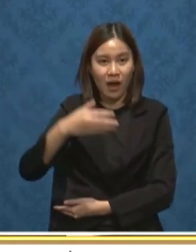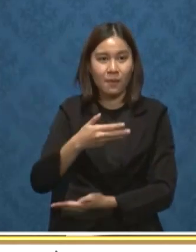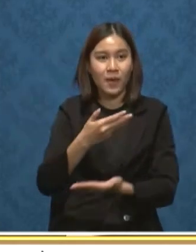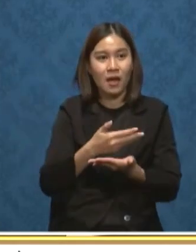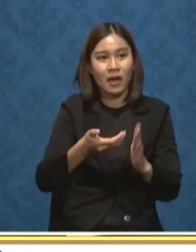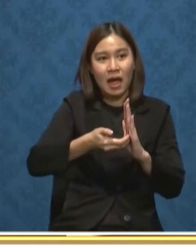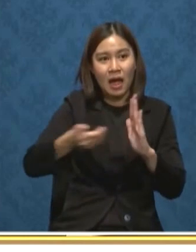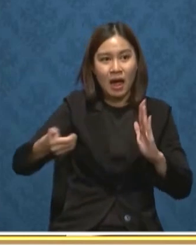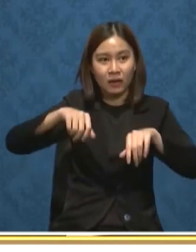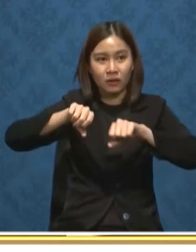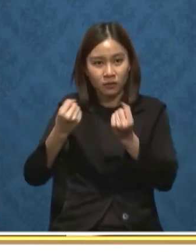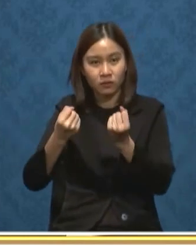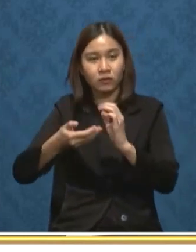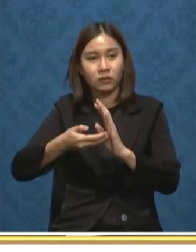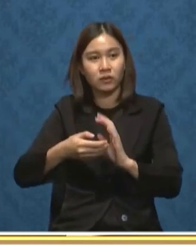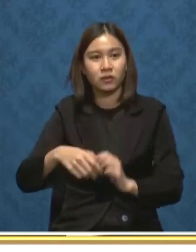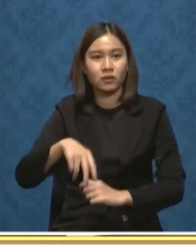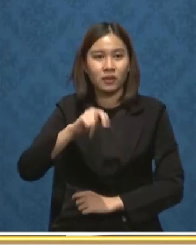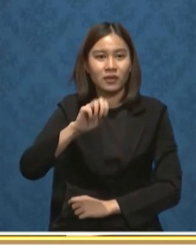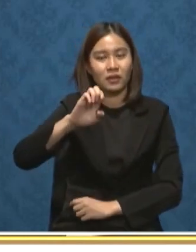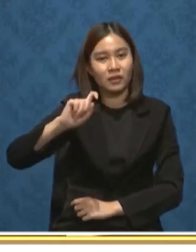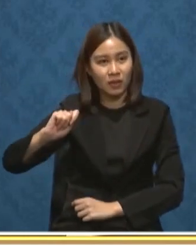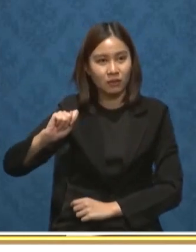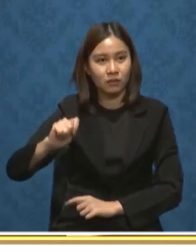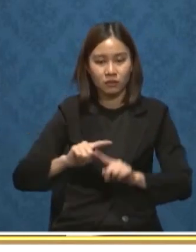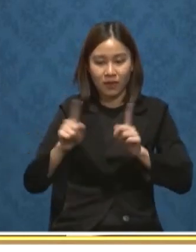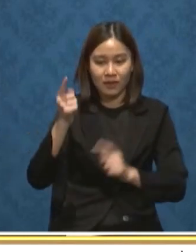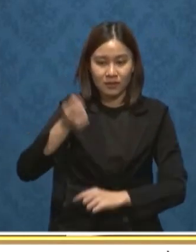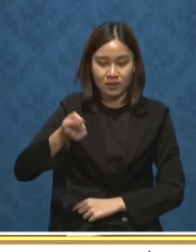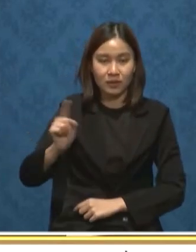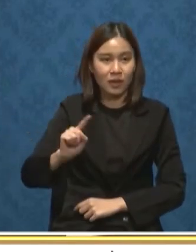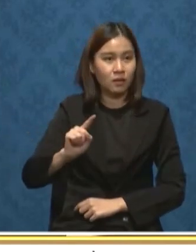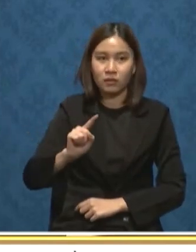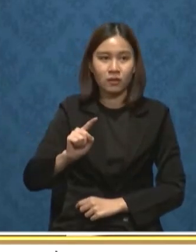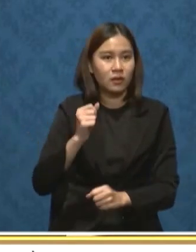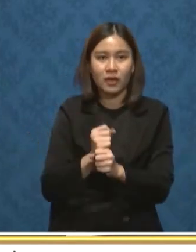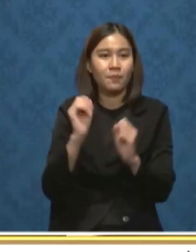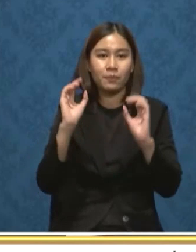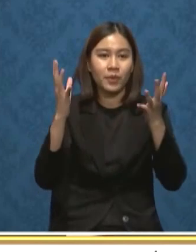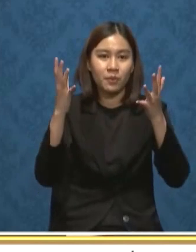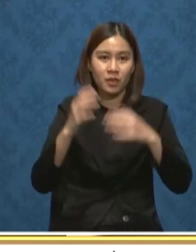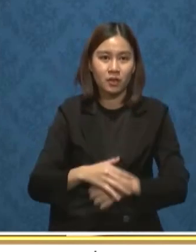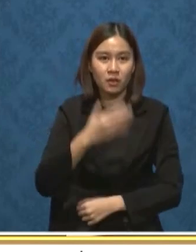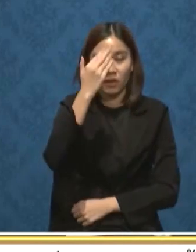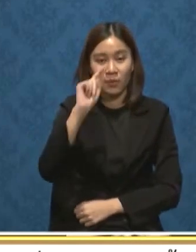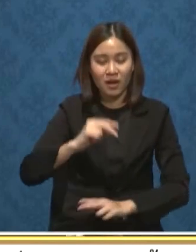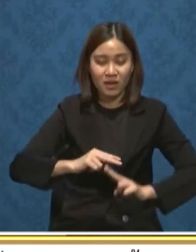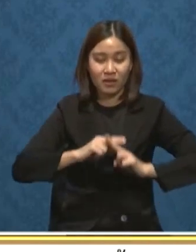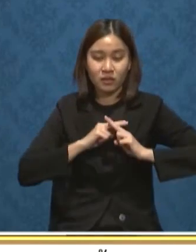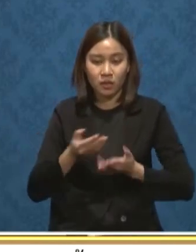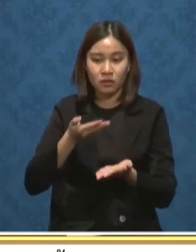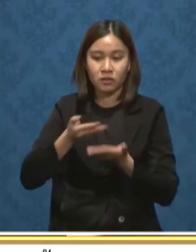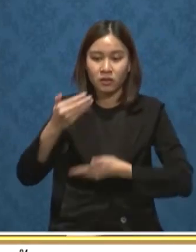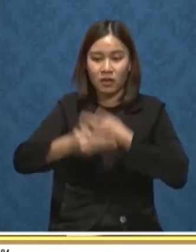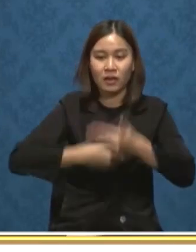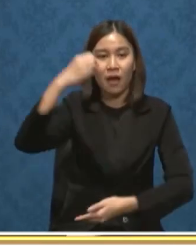หักลบหนวยไฟฟ้าสุดที่หรอ NetMitteringแต่เอาเข้าจริง ไม่ได้ทำเลยพอเอกชนจะซื้อขาย